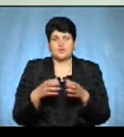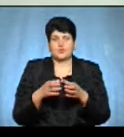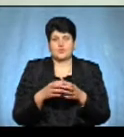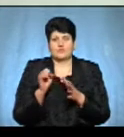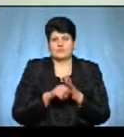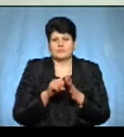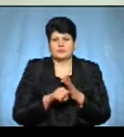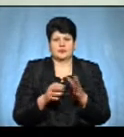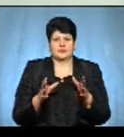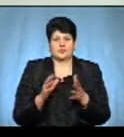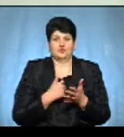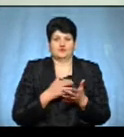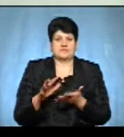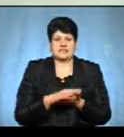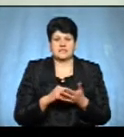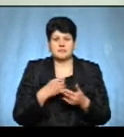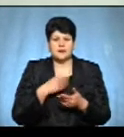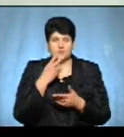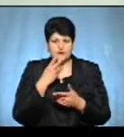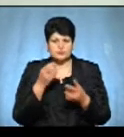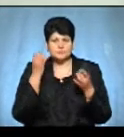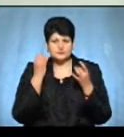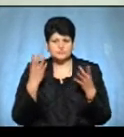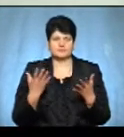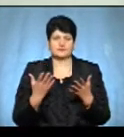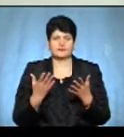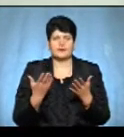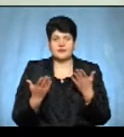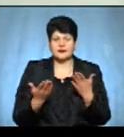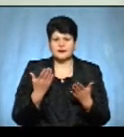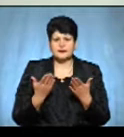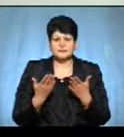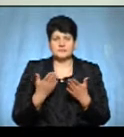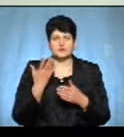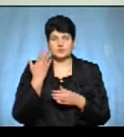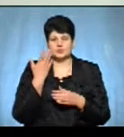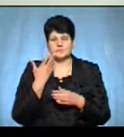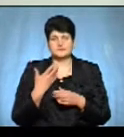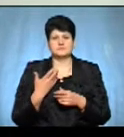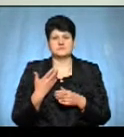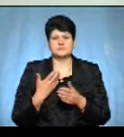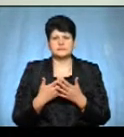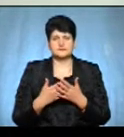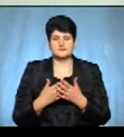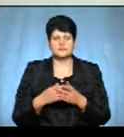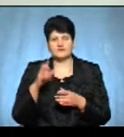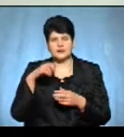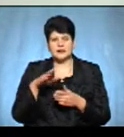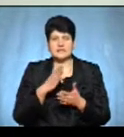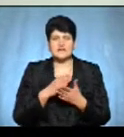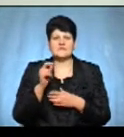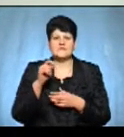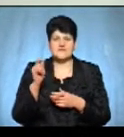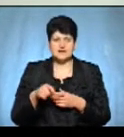когось знищили. Ми доказуємо, показуємо цивілізовано і тому подібне, але певною мірою, коли, скажімо так, в країні йде